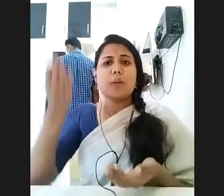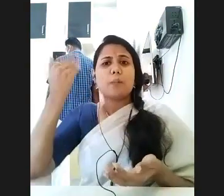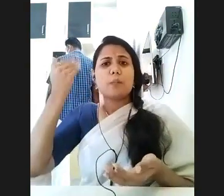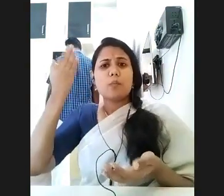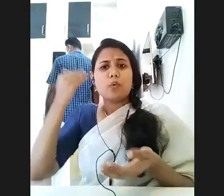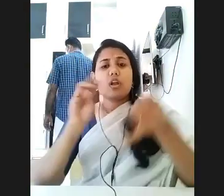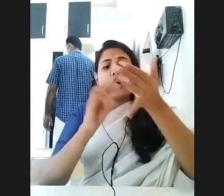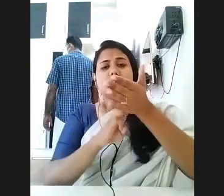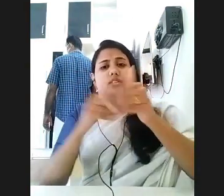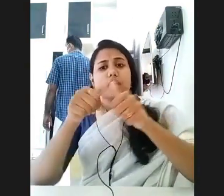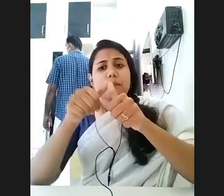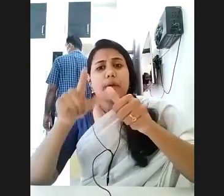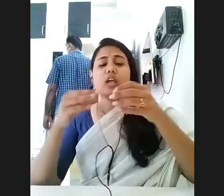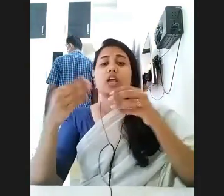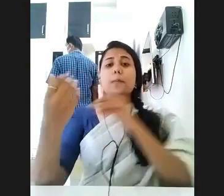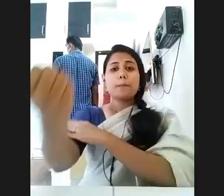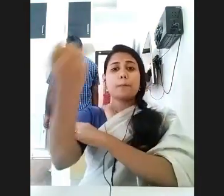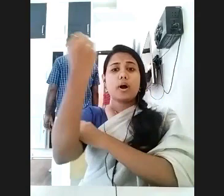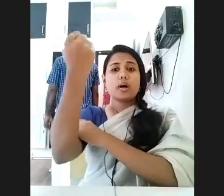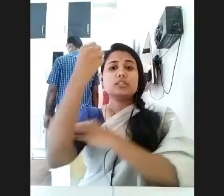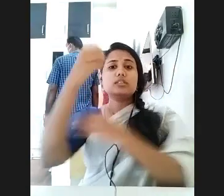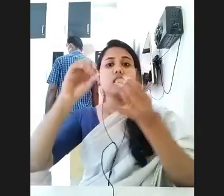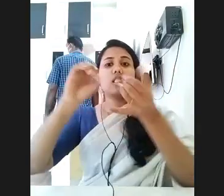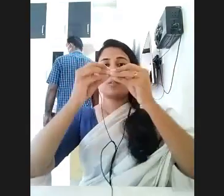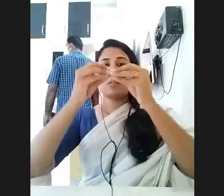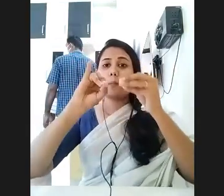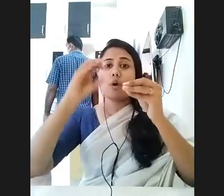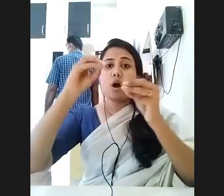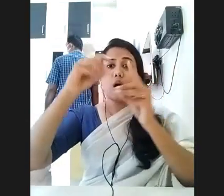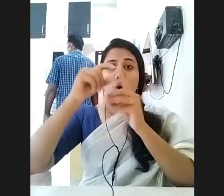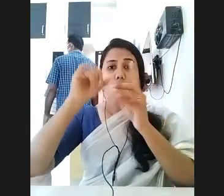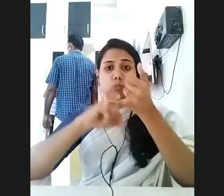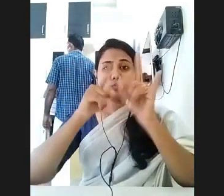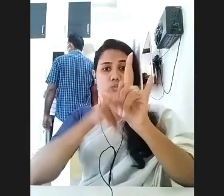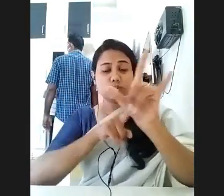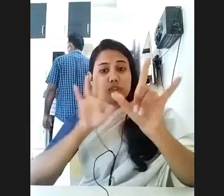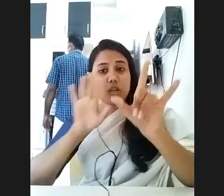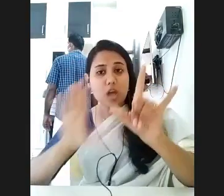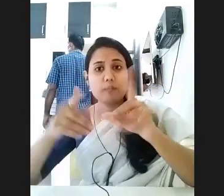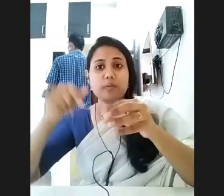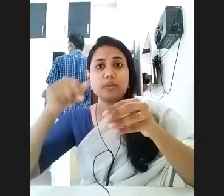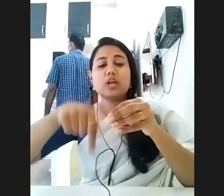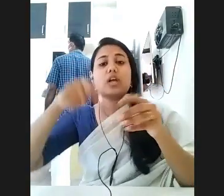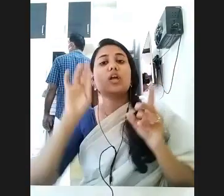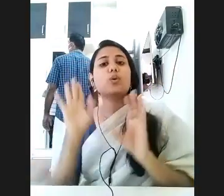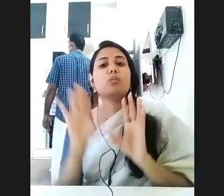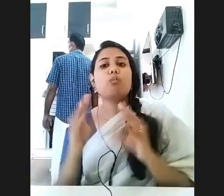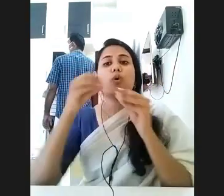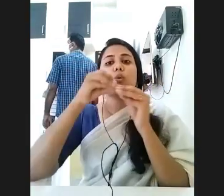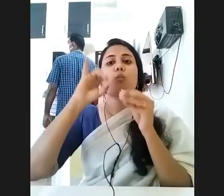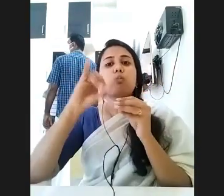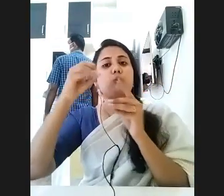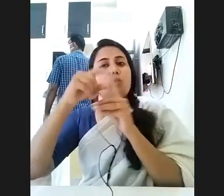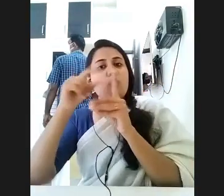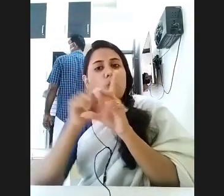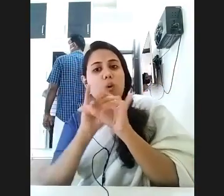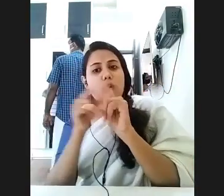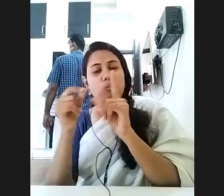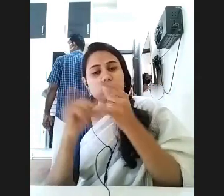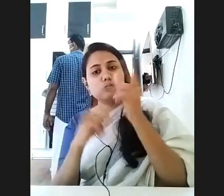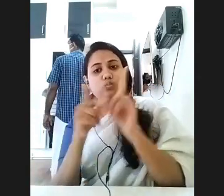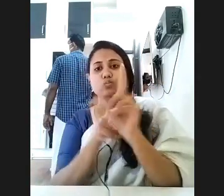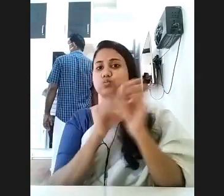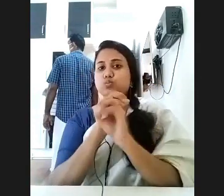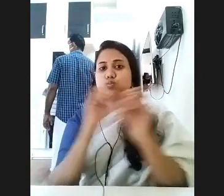ചെയ്യണ്ടായിരുന്നു. ഇപ്പം നമുക്ക് മസിൽ ബയോപ്സി കാര്യങ്ങൾ ആവശ്യം ഉണ്ടാവില്ല. ഒരു കുട്ടിക്ക് സസ്പെക്റ്റഡ് SMA ഉള്ള കുട്ടിക്ക് ഫസ്റ്റ് വേണ്ട നരമ്പിൻ്റെ സ്റ്റഡിയാണ്.